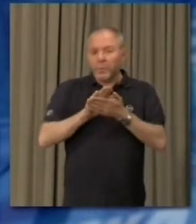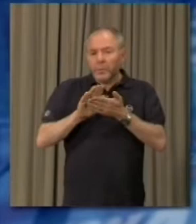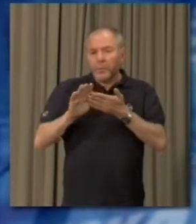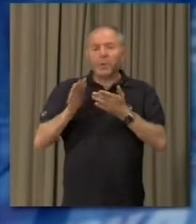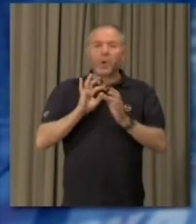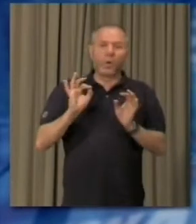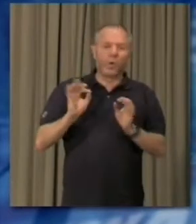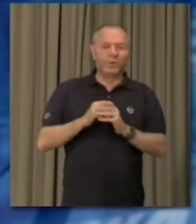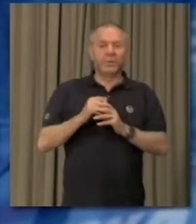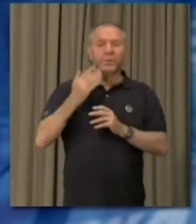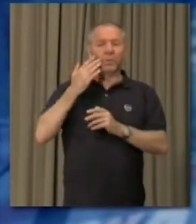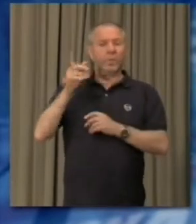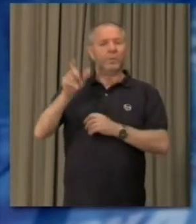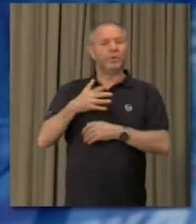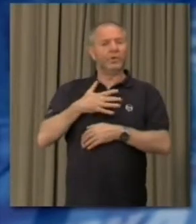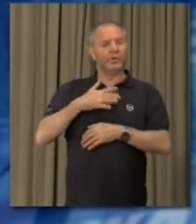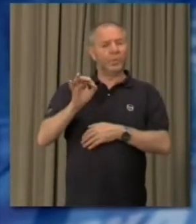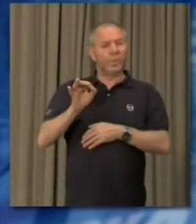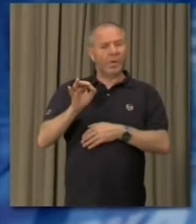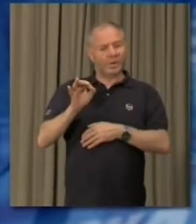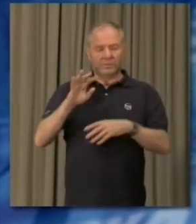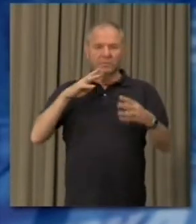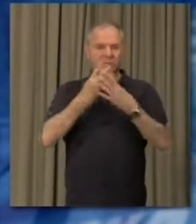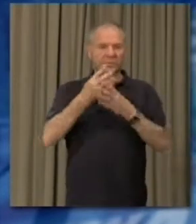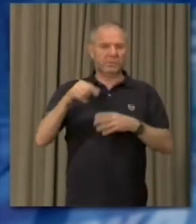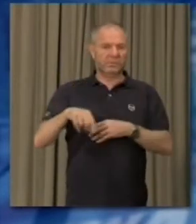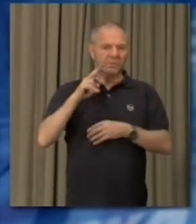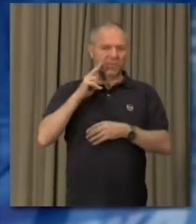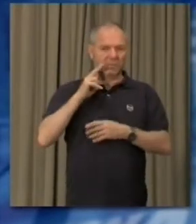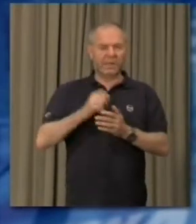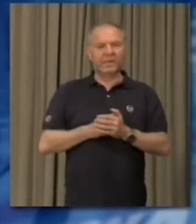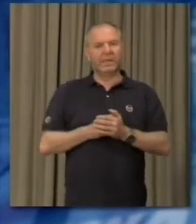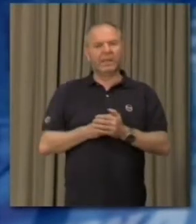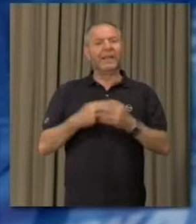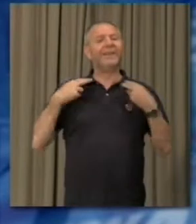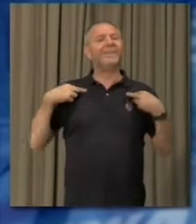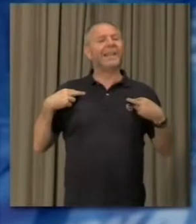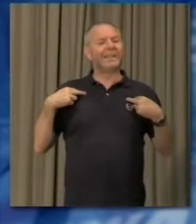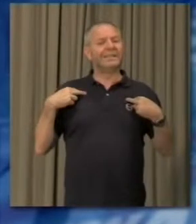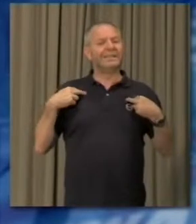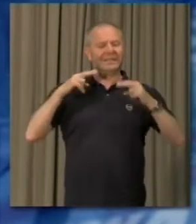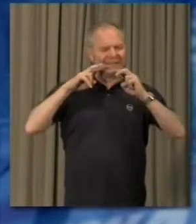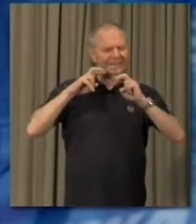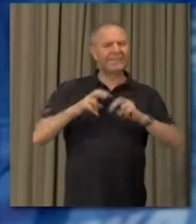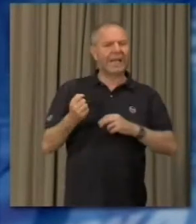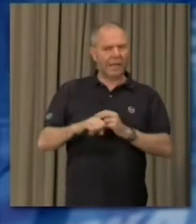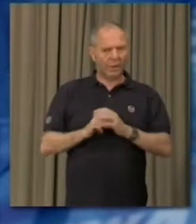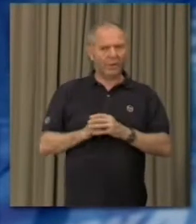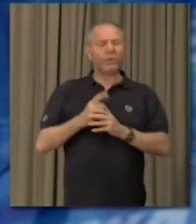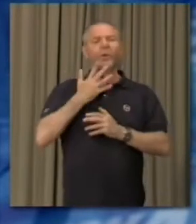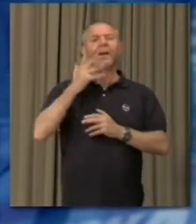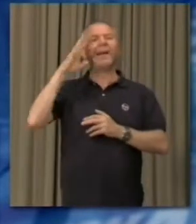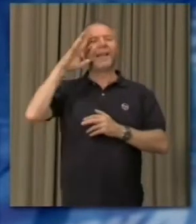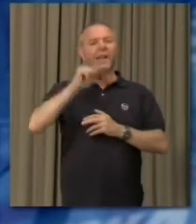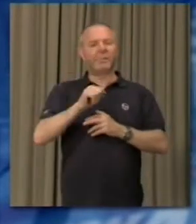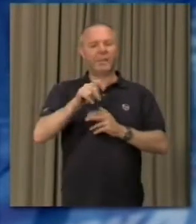sequestrata. Il cinquantenne tratto in arresto è stato associato alle carceri di Verbania. I finanzieri invece stanno proseguendo nell'attività di indagine per